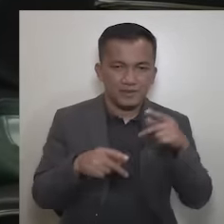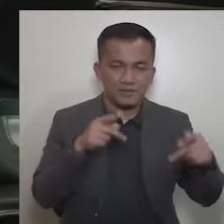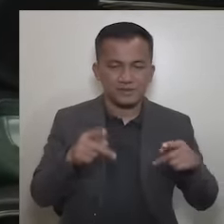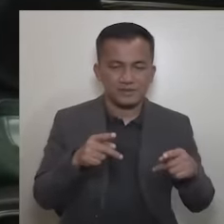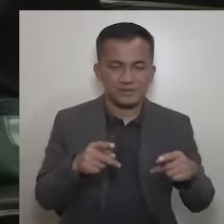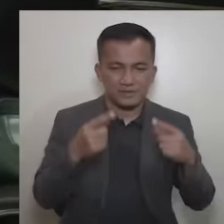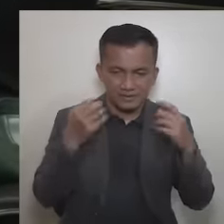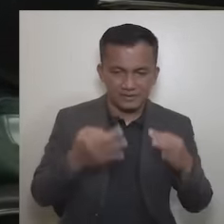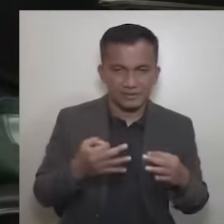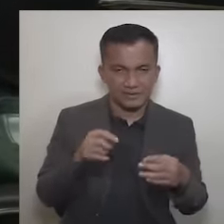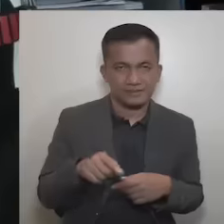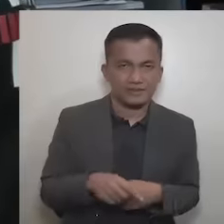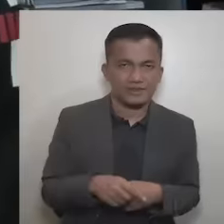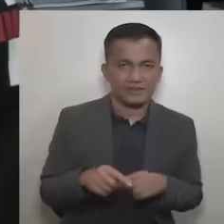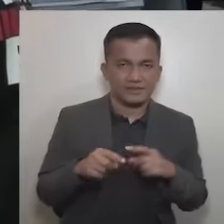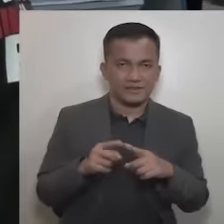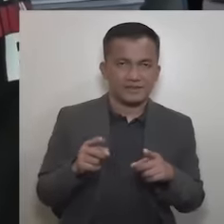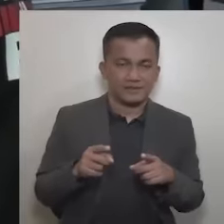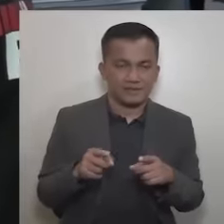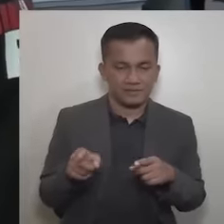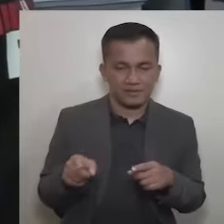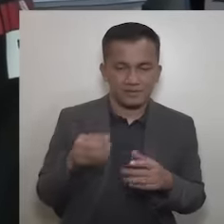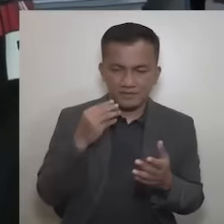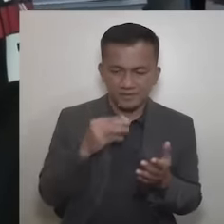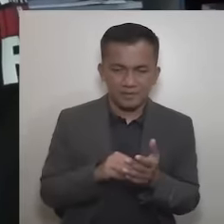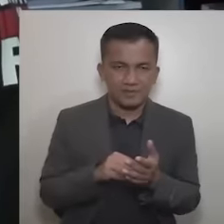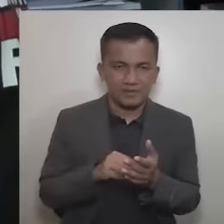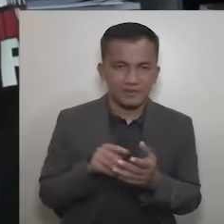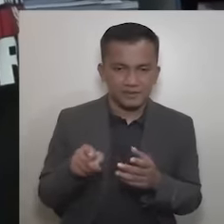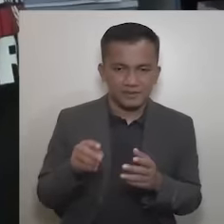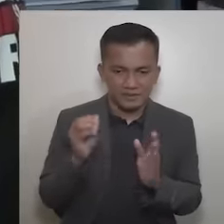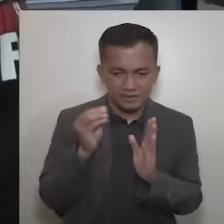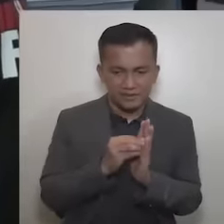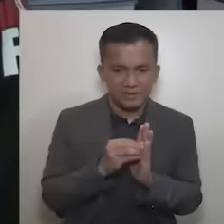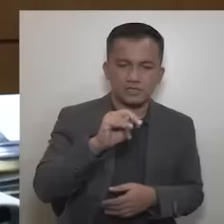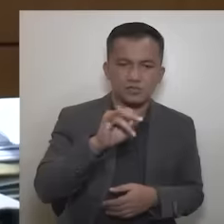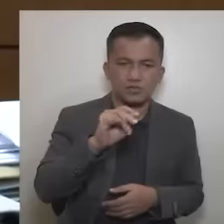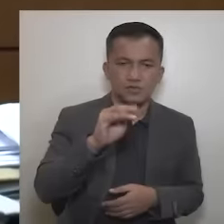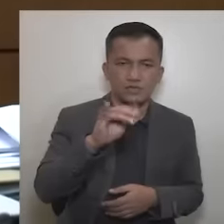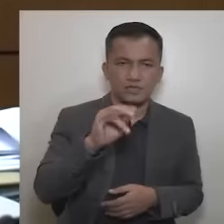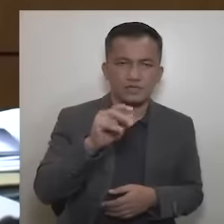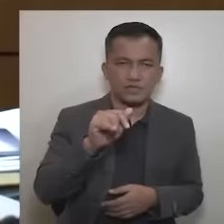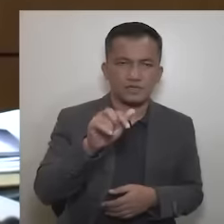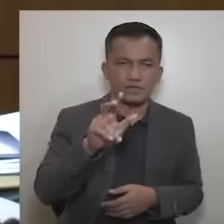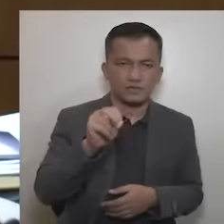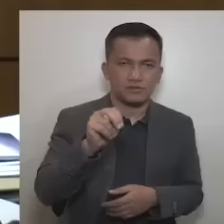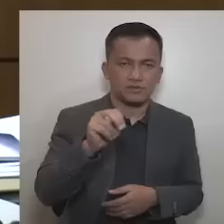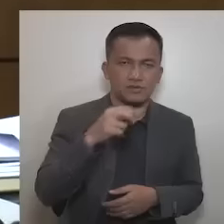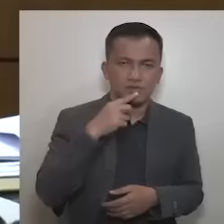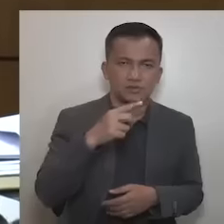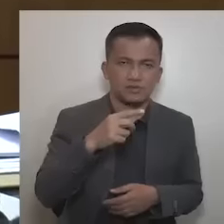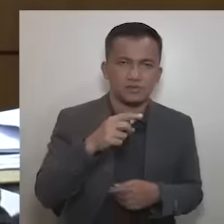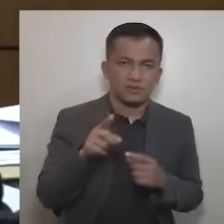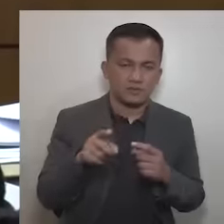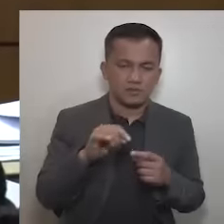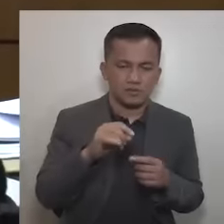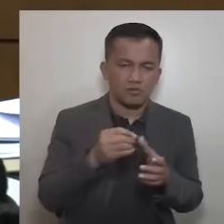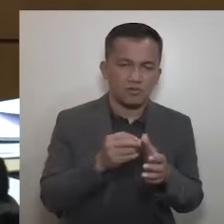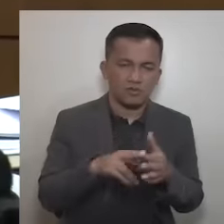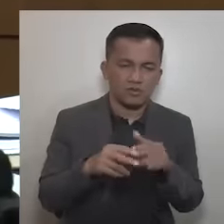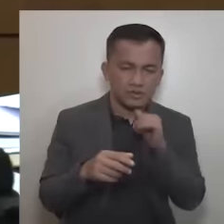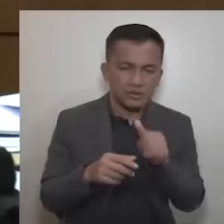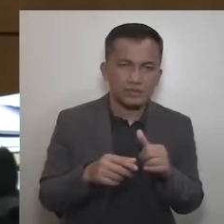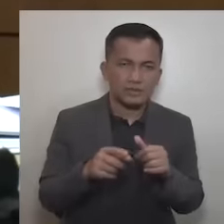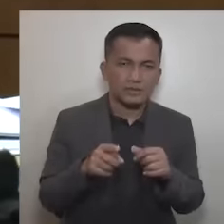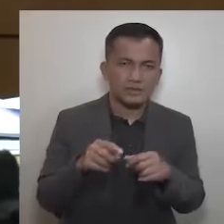na nag-decide on it. Pero dito kasi yun ang, is yung memo, kumbaga yun yung nakalagay eh. Para ma-determine nga ba kung meron bang insubordination or